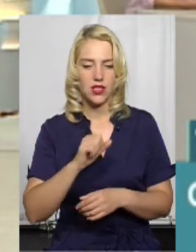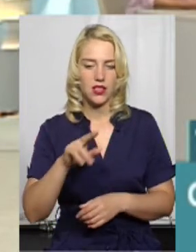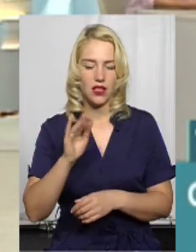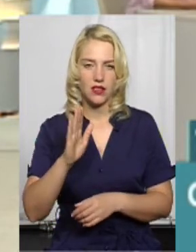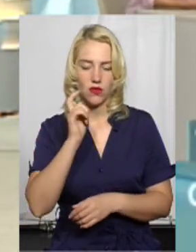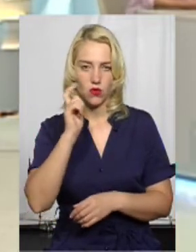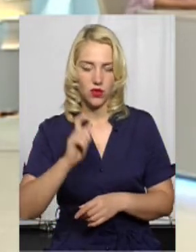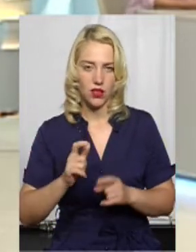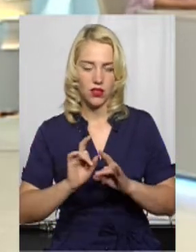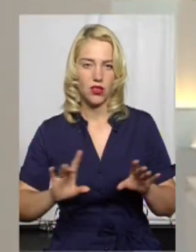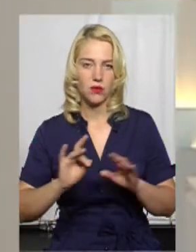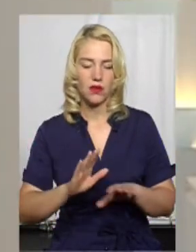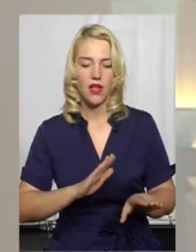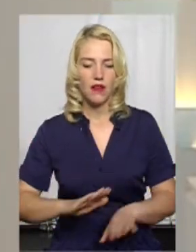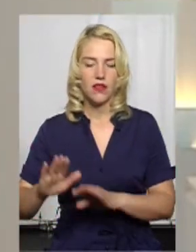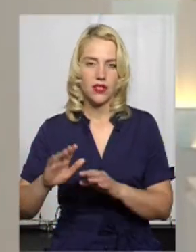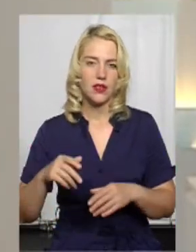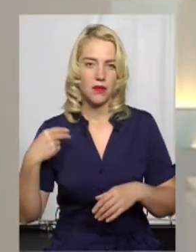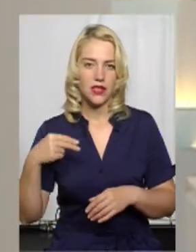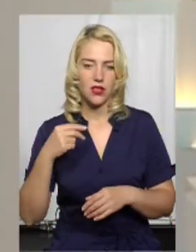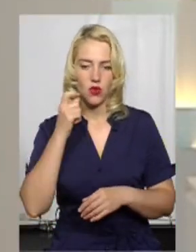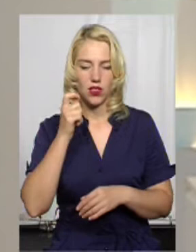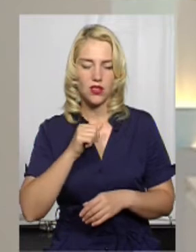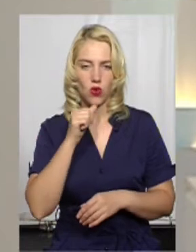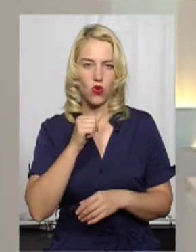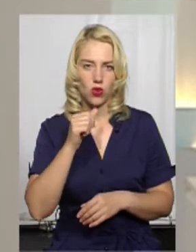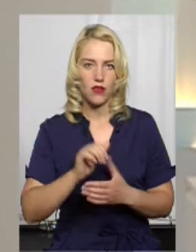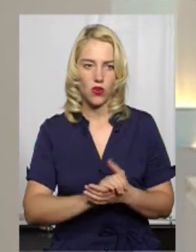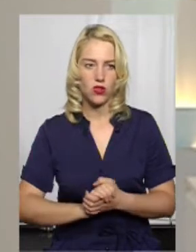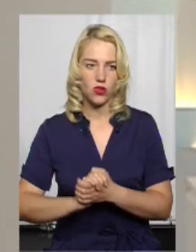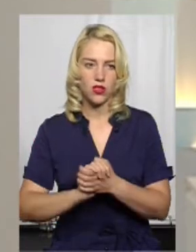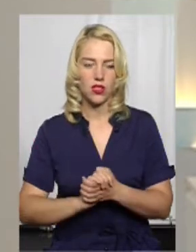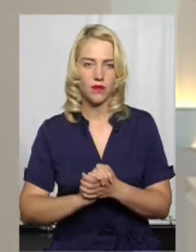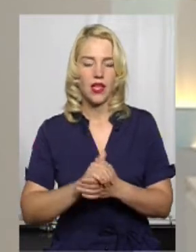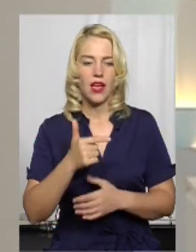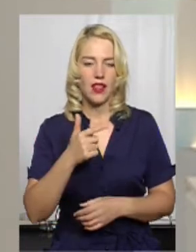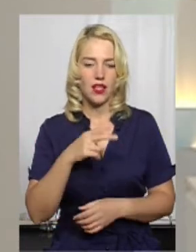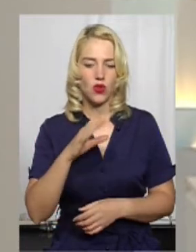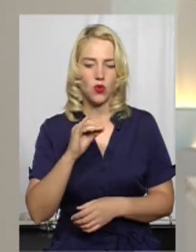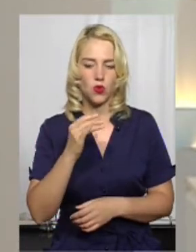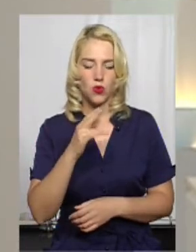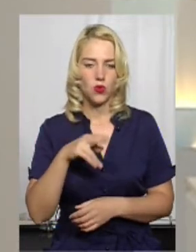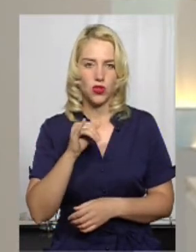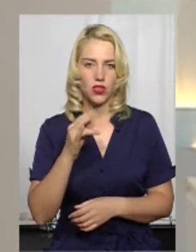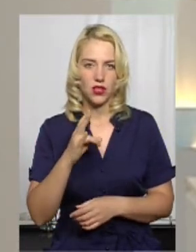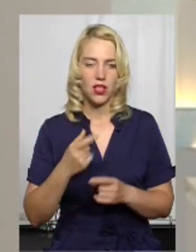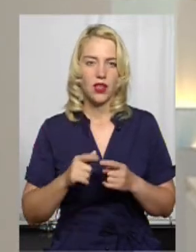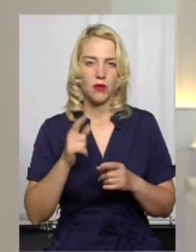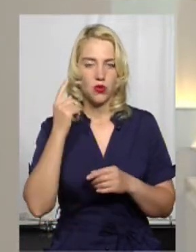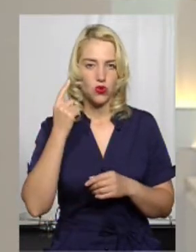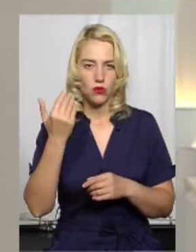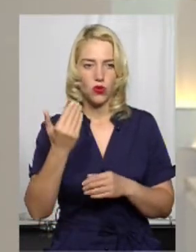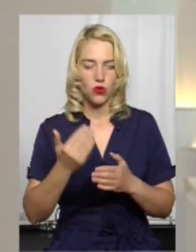Україні, розповів віце-президент Української горіхової асоціації Геннадій Юдін. Його ми почуємо пізніше.